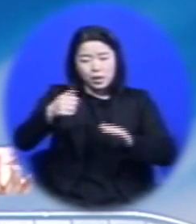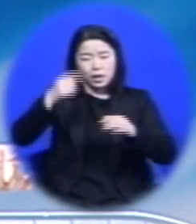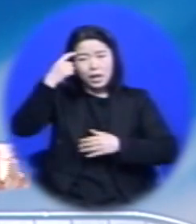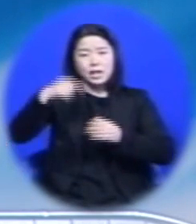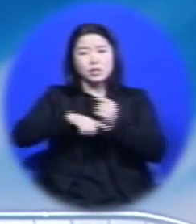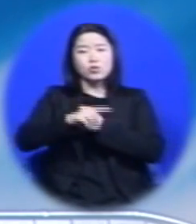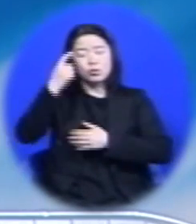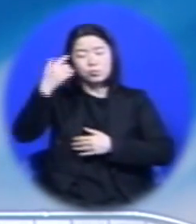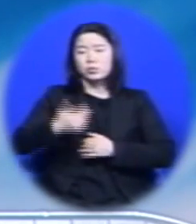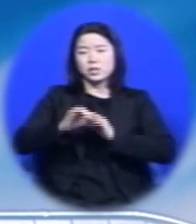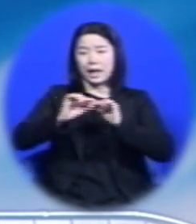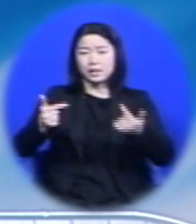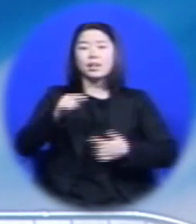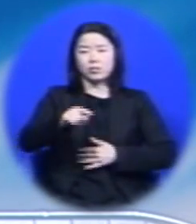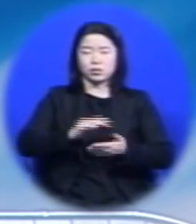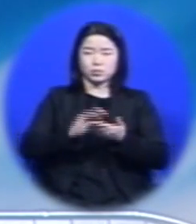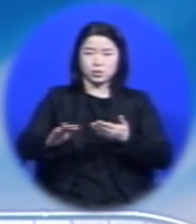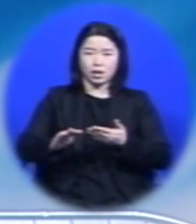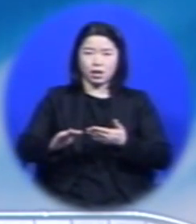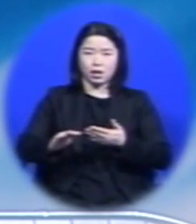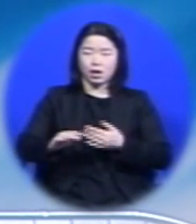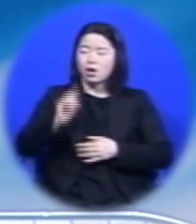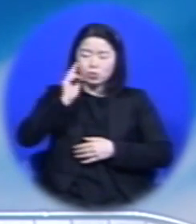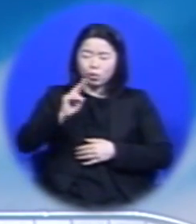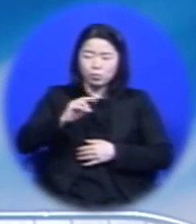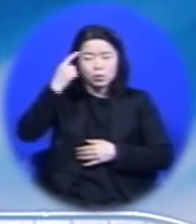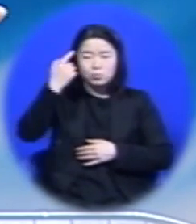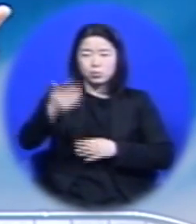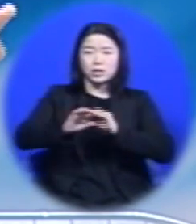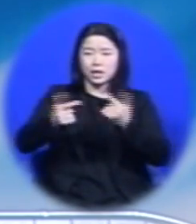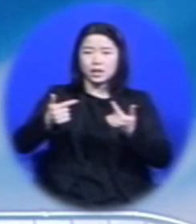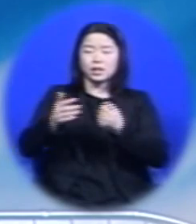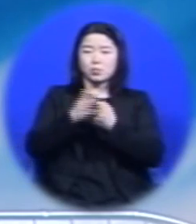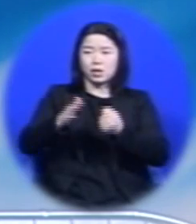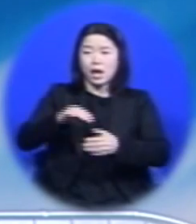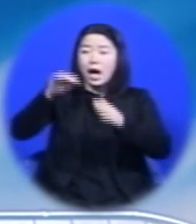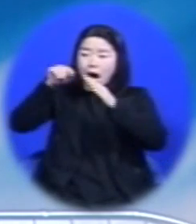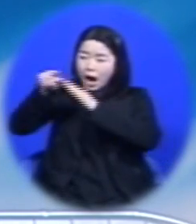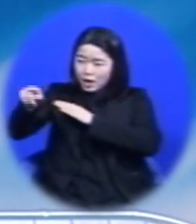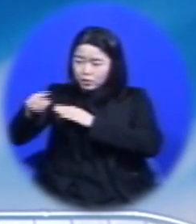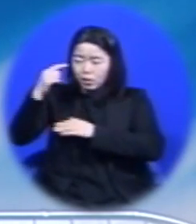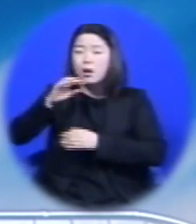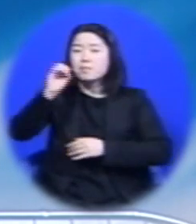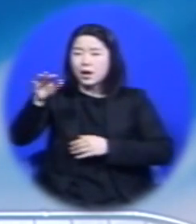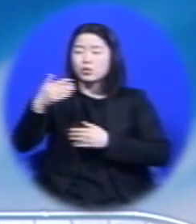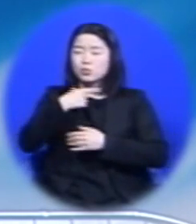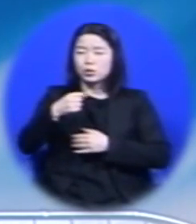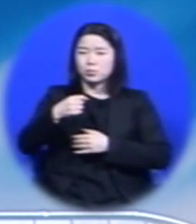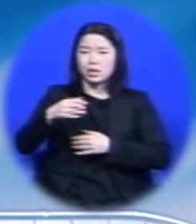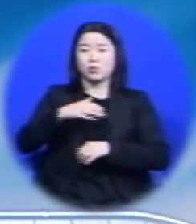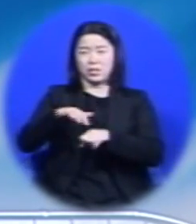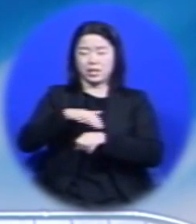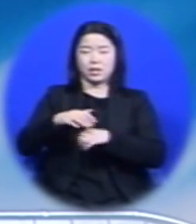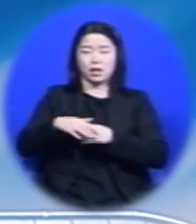않는다는 거예요 하도 안 물어오니 우리가 가서 말해 주려고 하는데 귀찮아 하는 거 왜 안